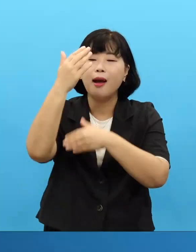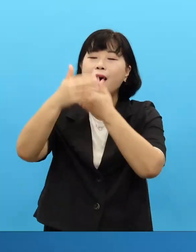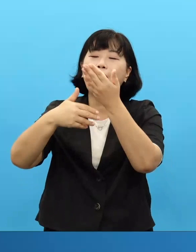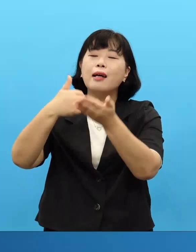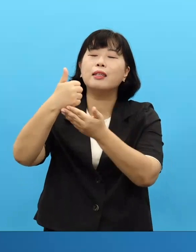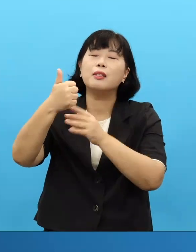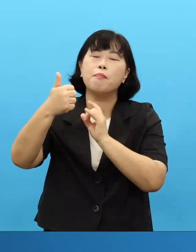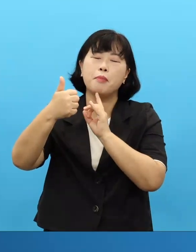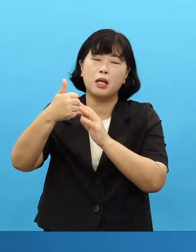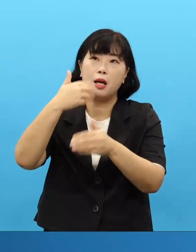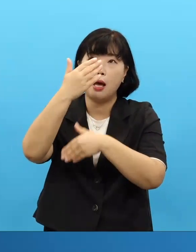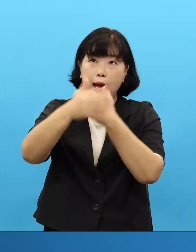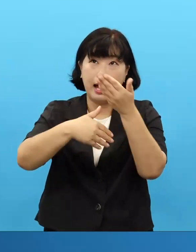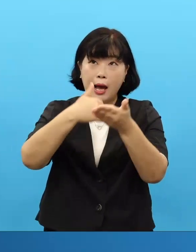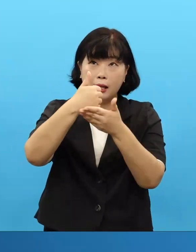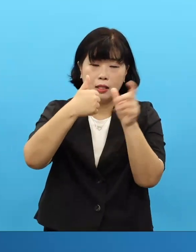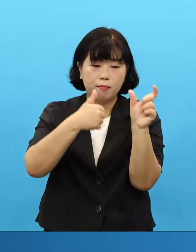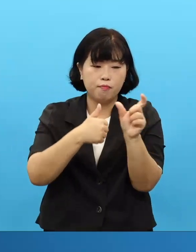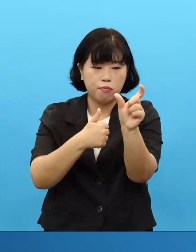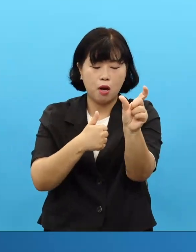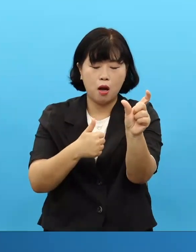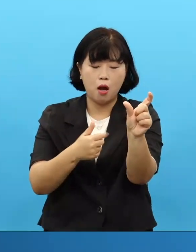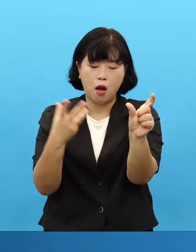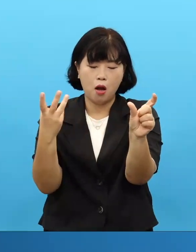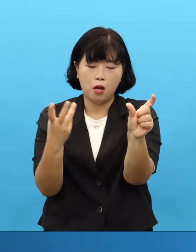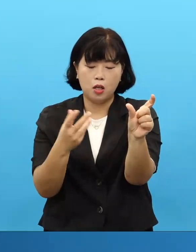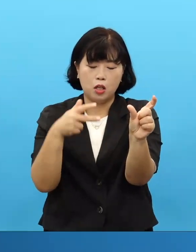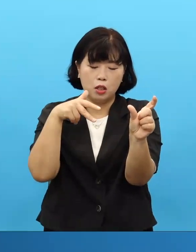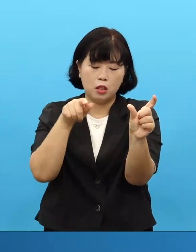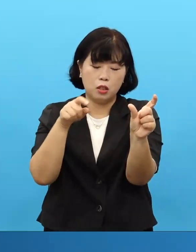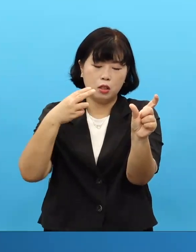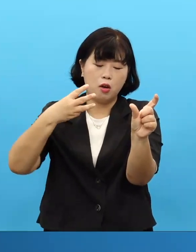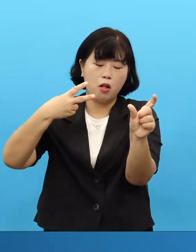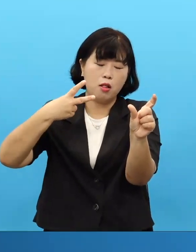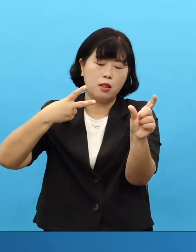God. 그러면 한 다섯 가지를